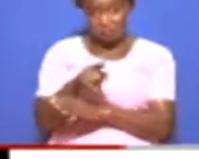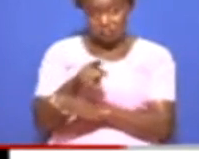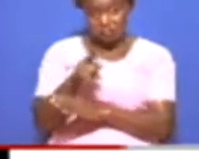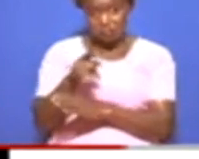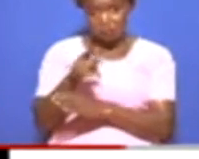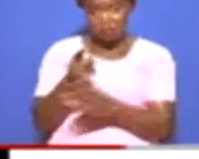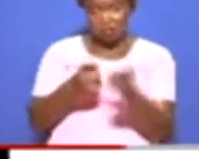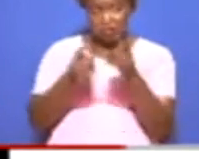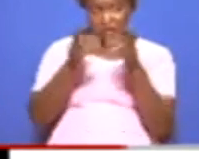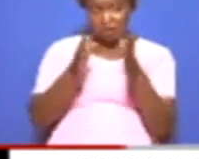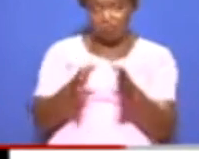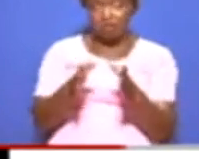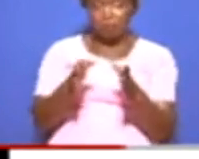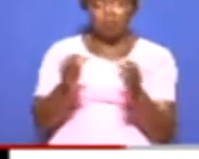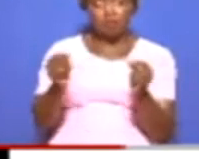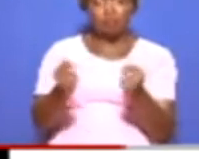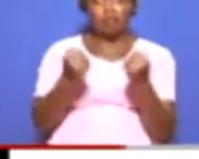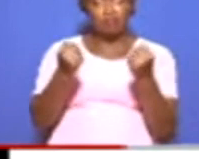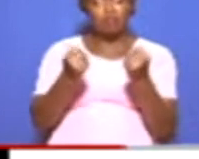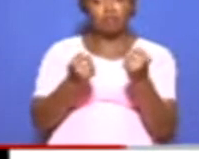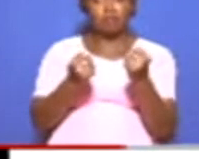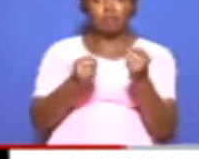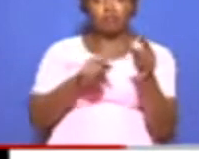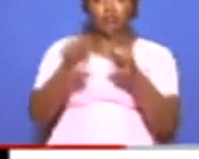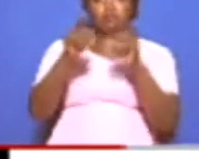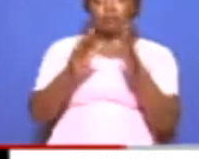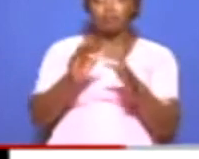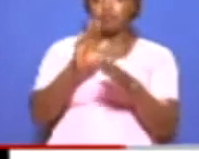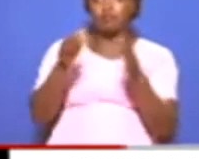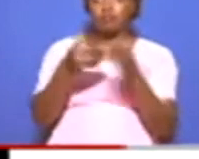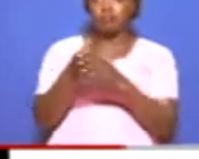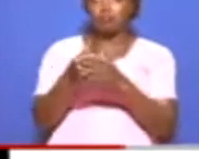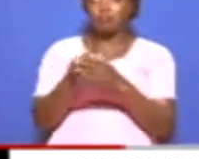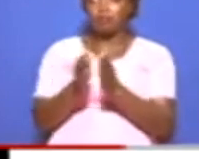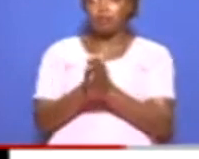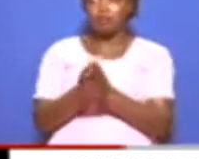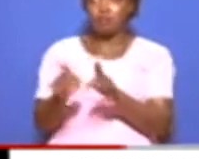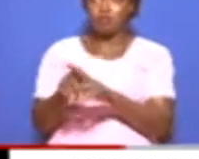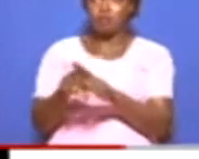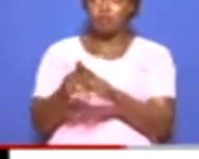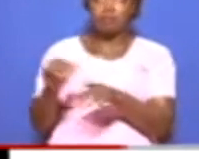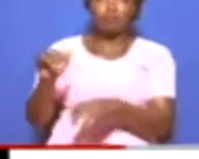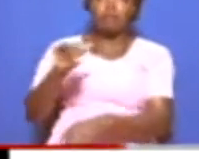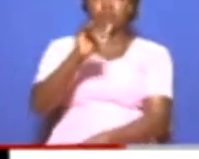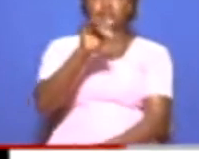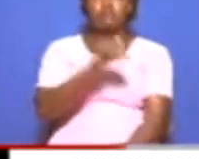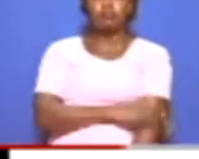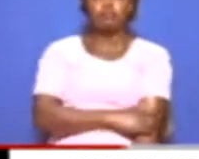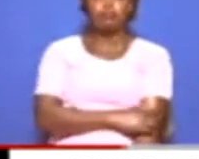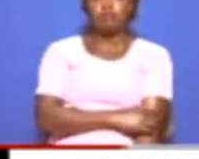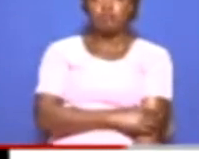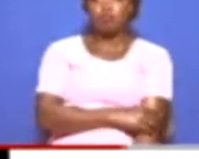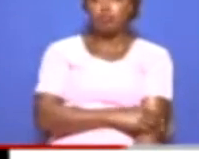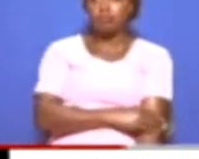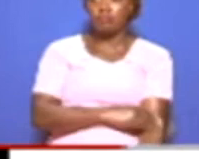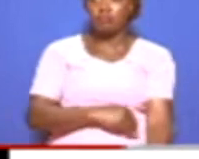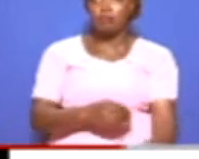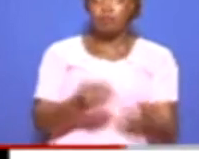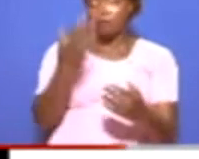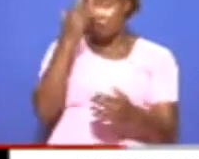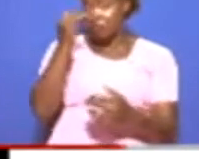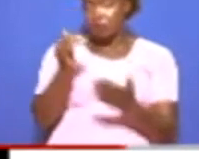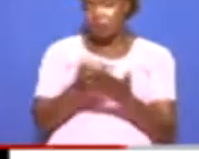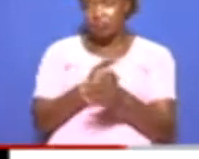no, usalama wa wale abiria wake, na usalama pia angani. Manake wakati mwingine unaweza ona weather iko